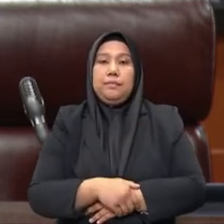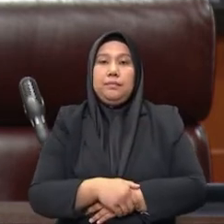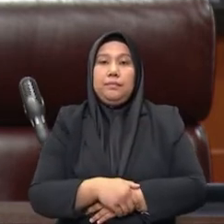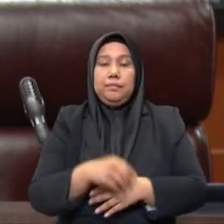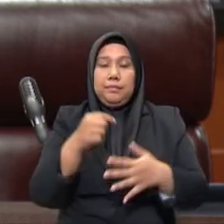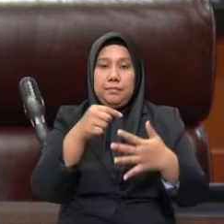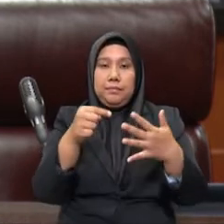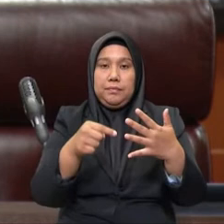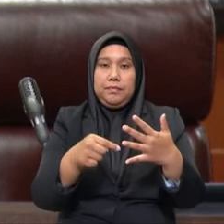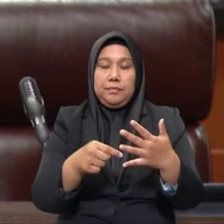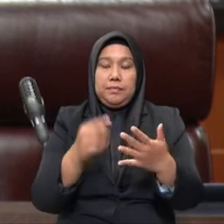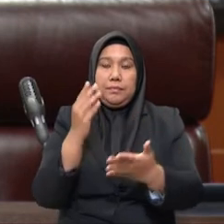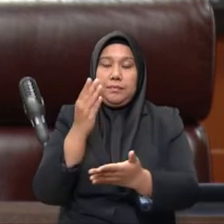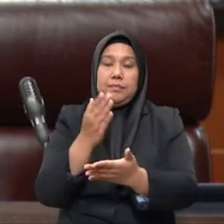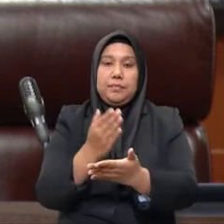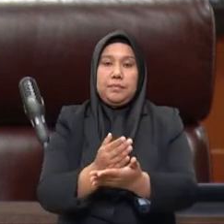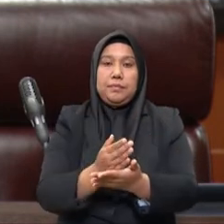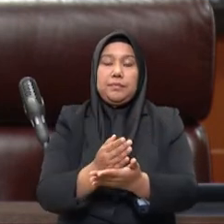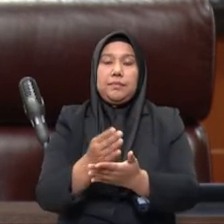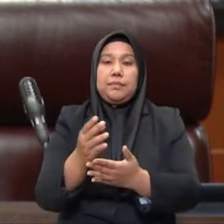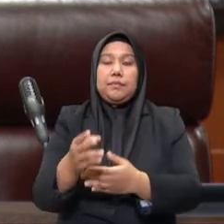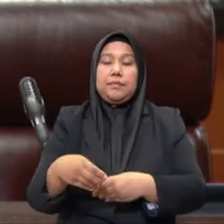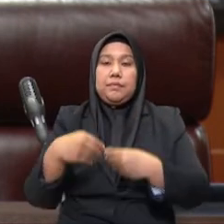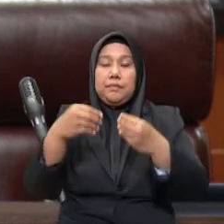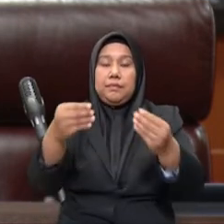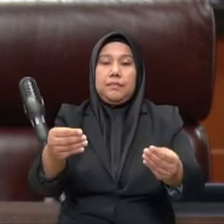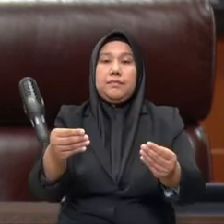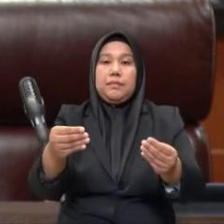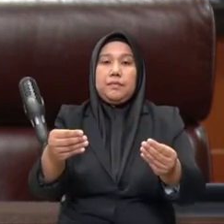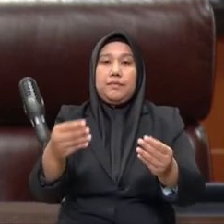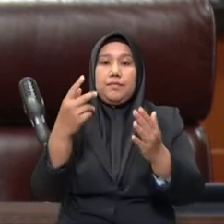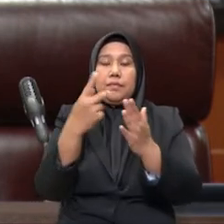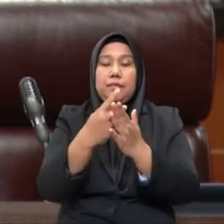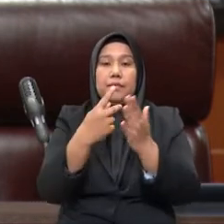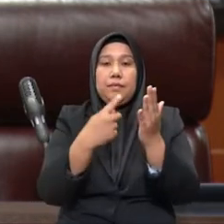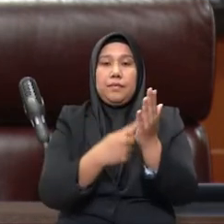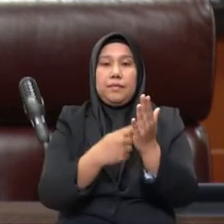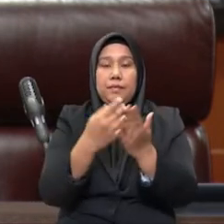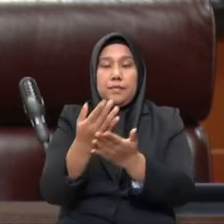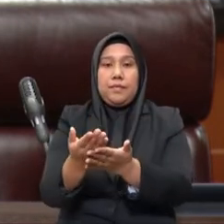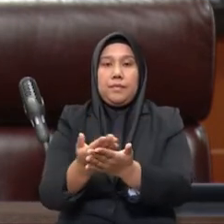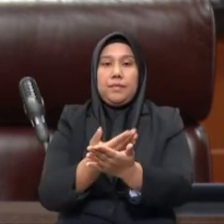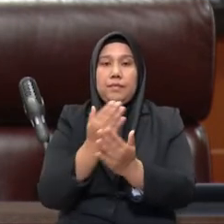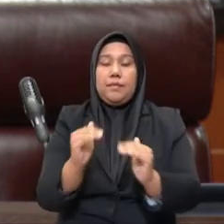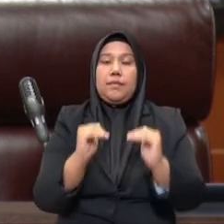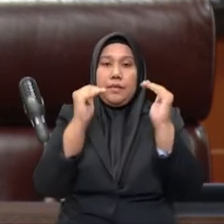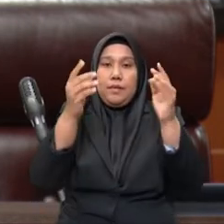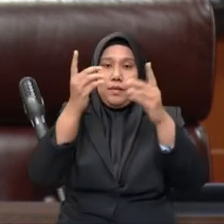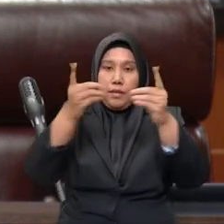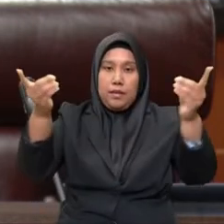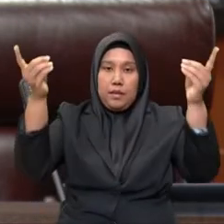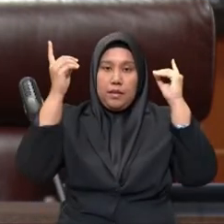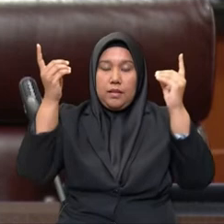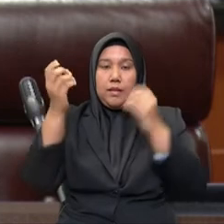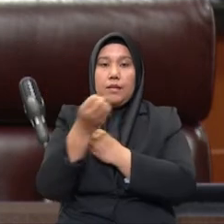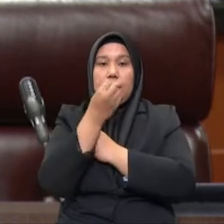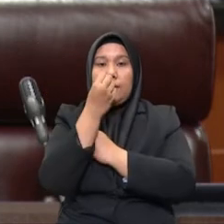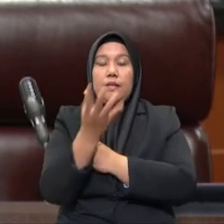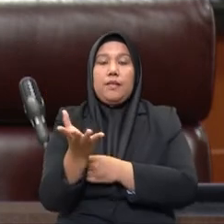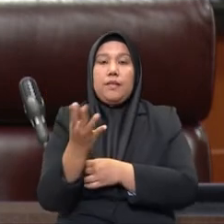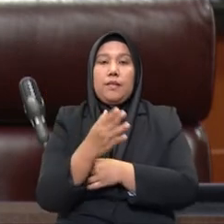Perincian pelaksanaan penamatan moratorium penawaran kursus pengajian baru kejururawatan peringkat diploma ini akan